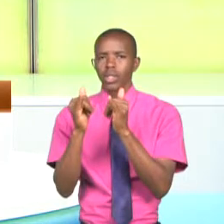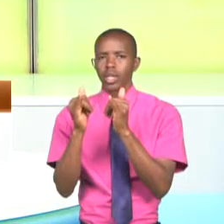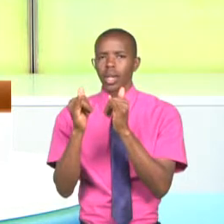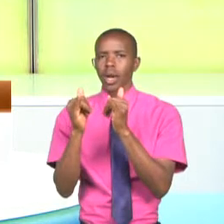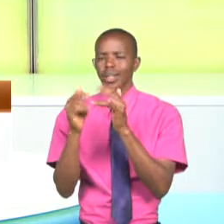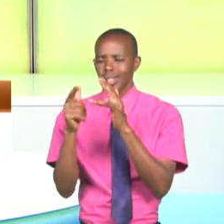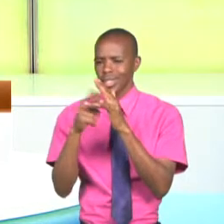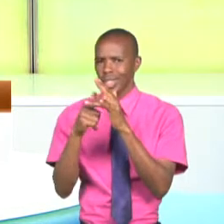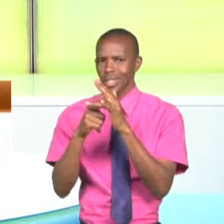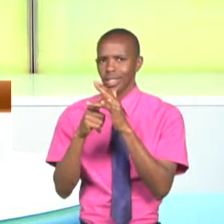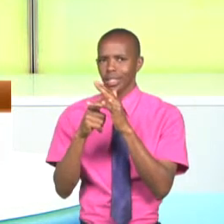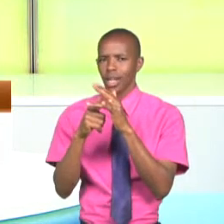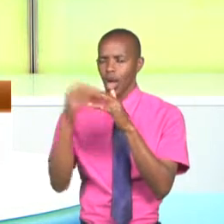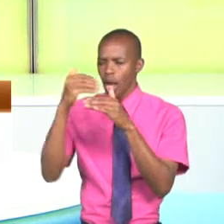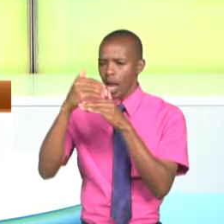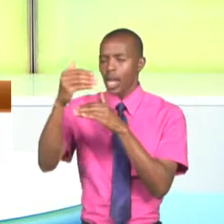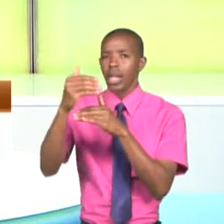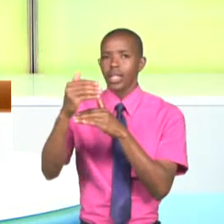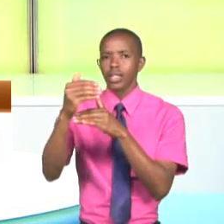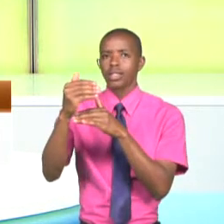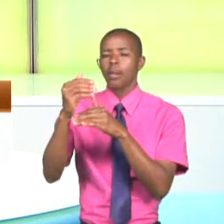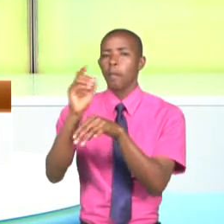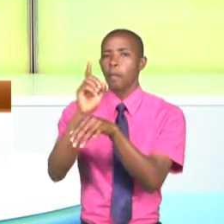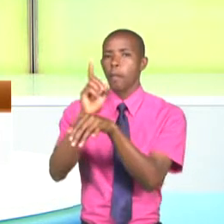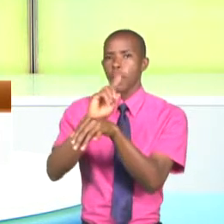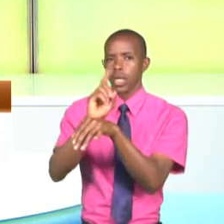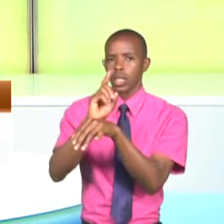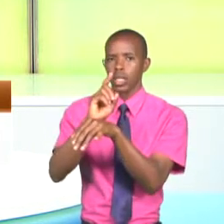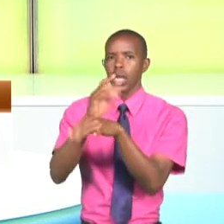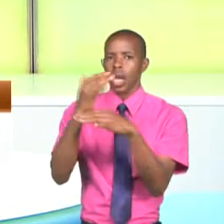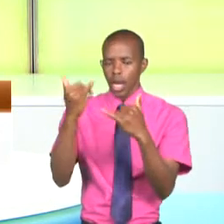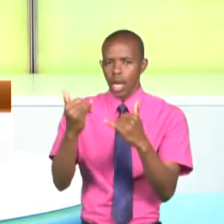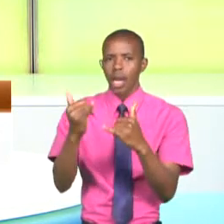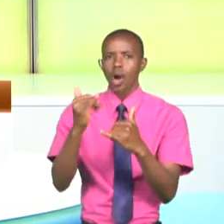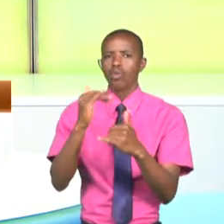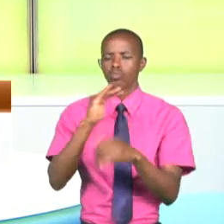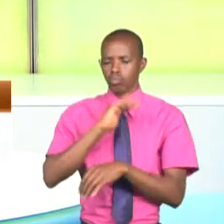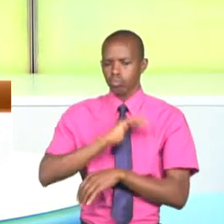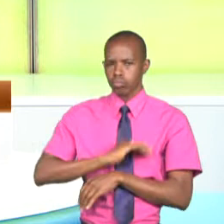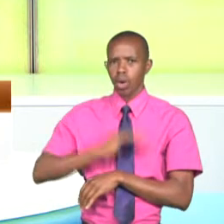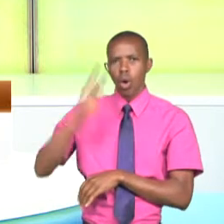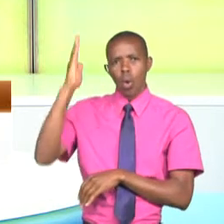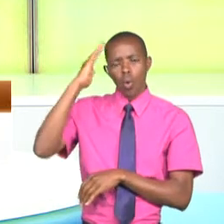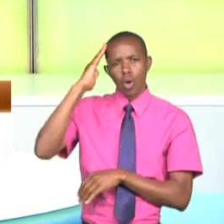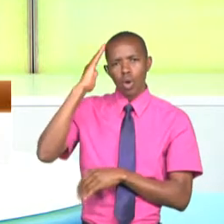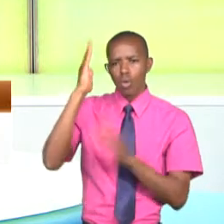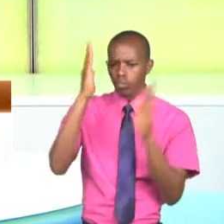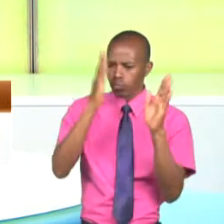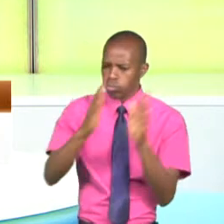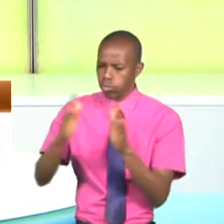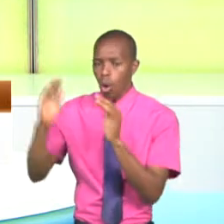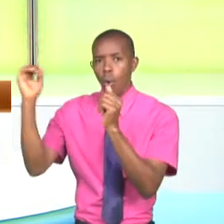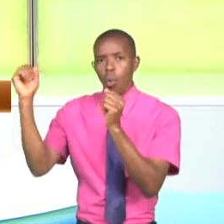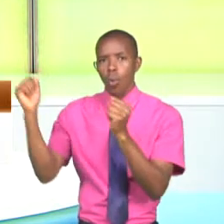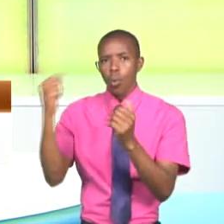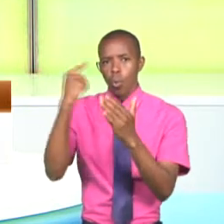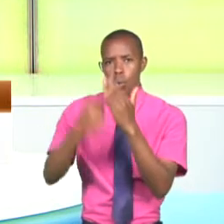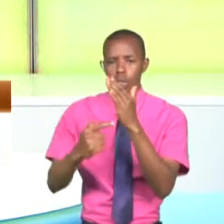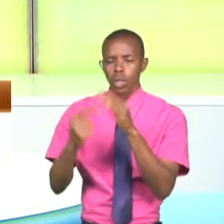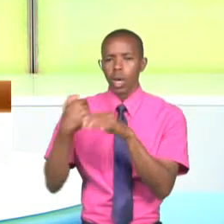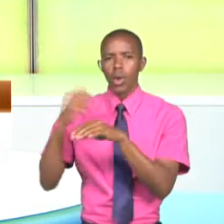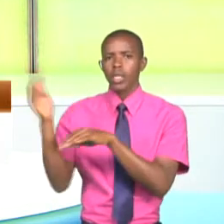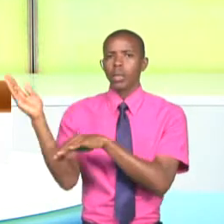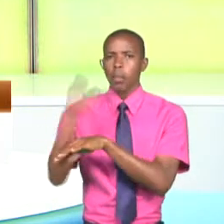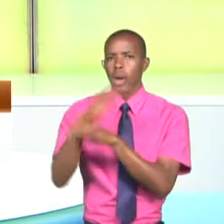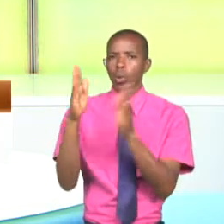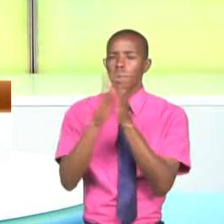kwa dakika chache zijazo, ili tuweze kuingia madukani tujue ni nini ambacho tumeandaliwa, lakini tutarejea na